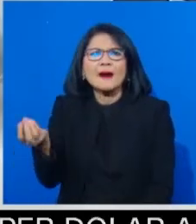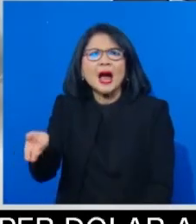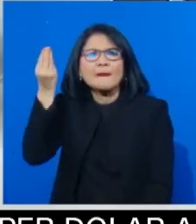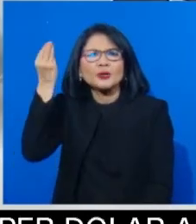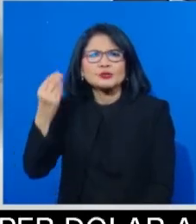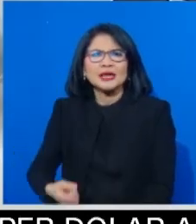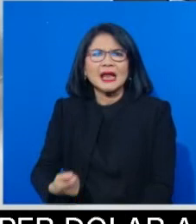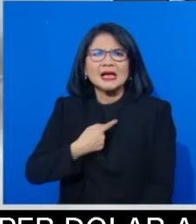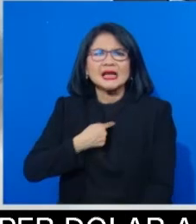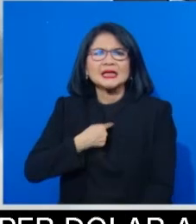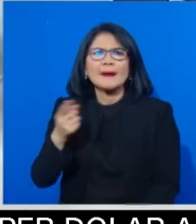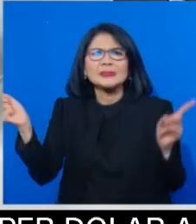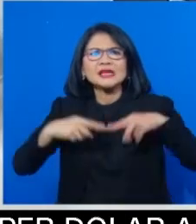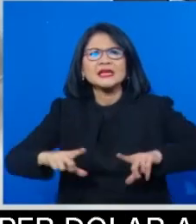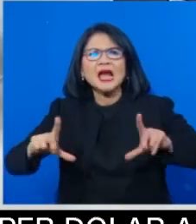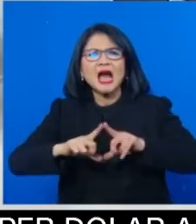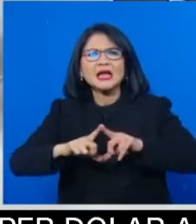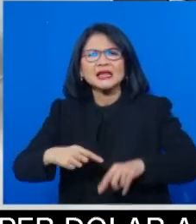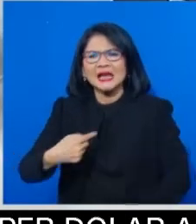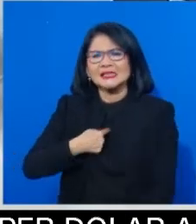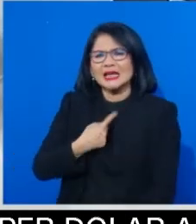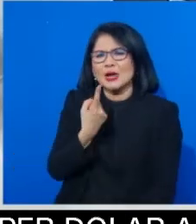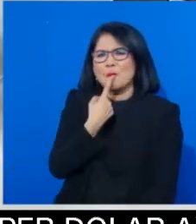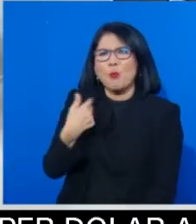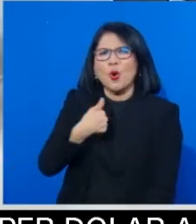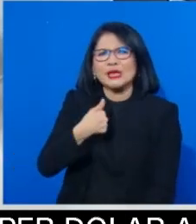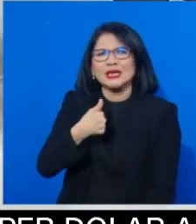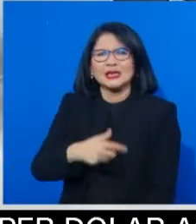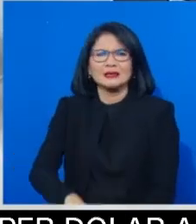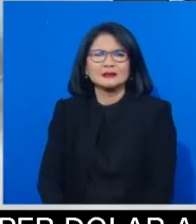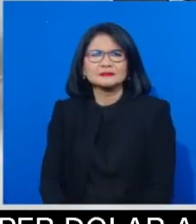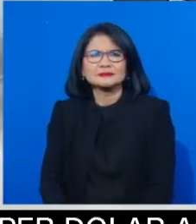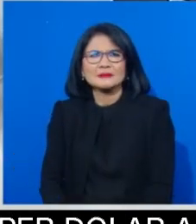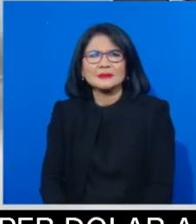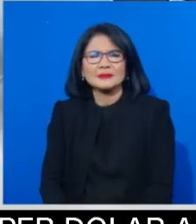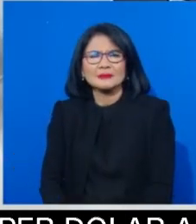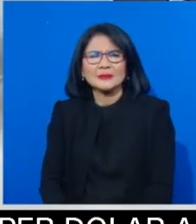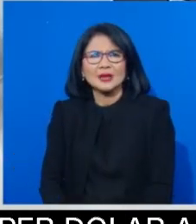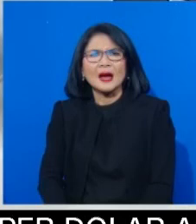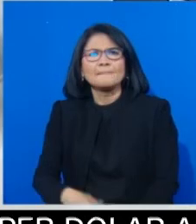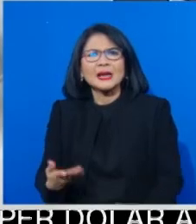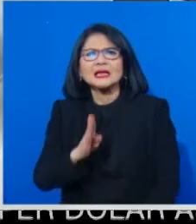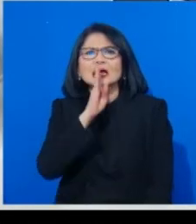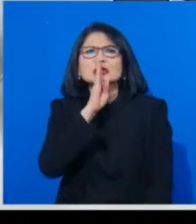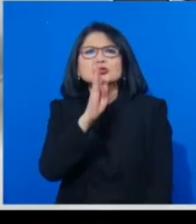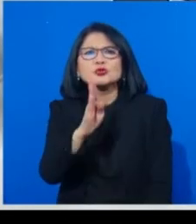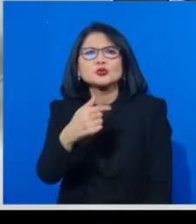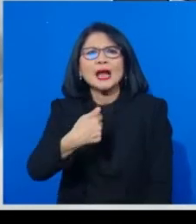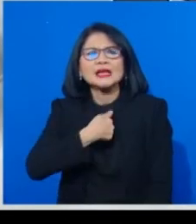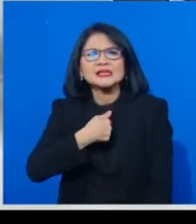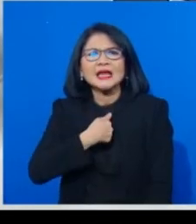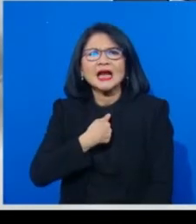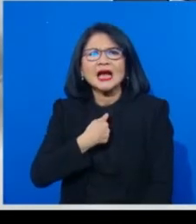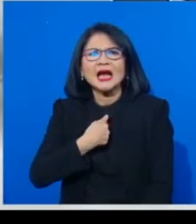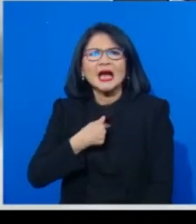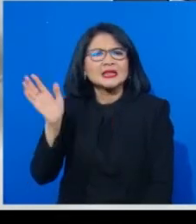Ternyata saya diperalat, saya dibohongi dan disia-siakan. Bahkan kejujuran yang saya sampaikan tidak